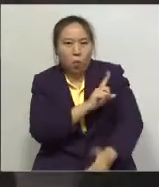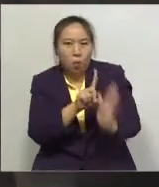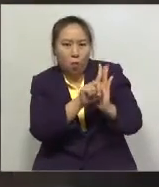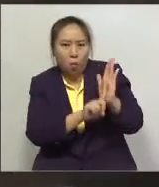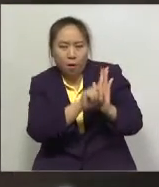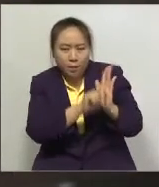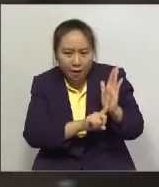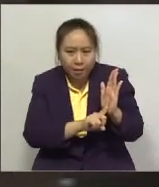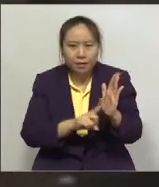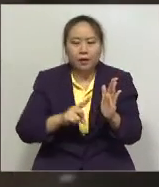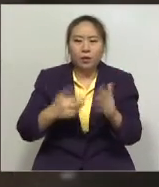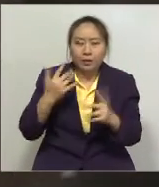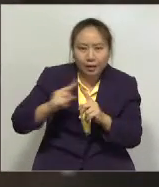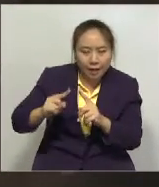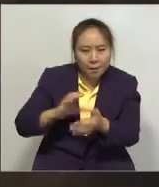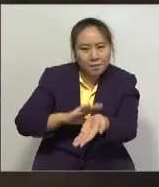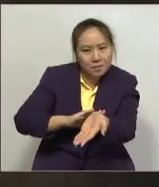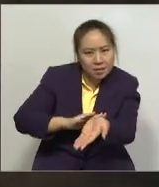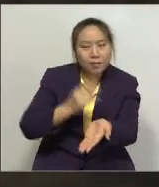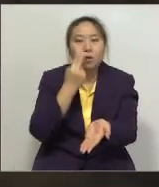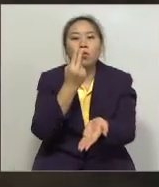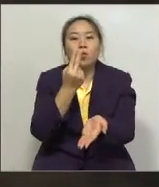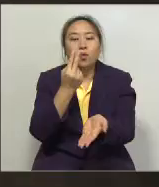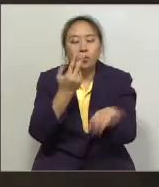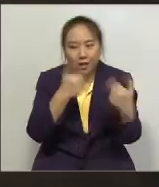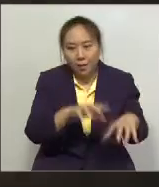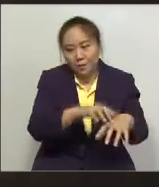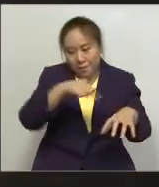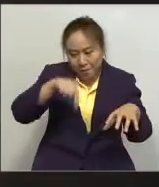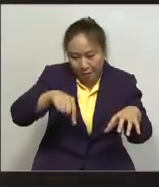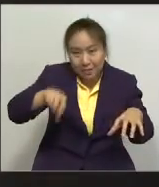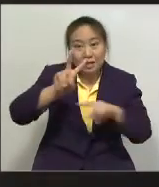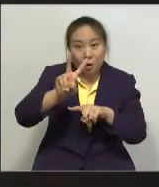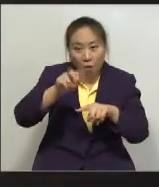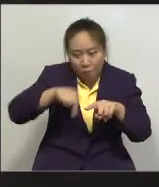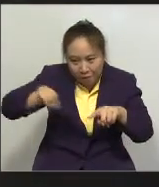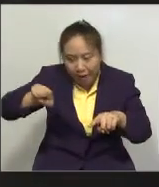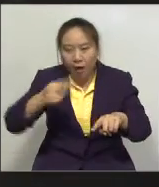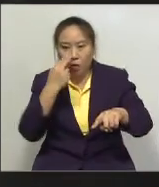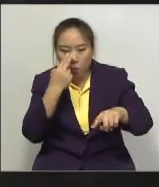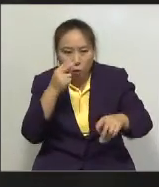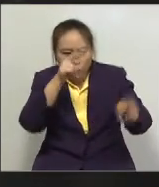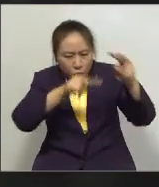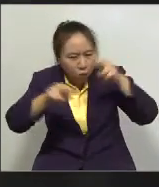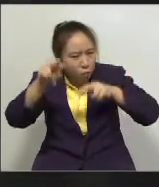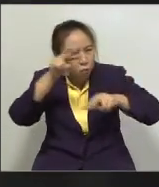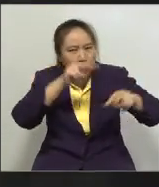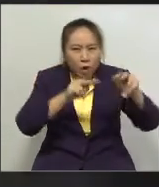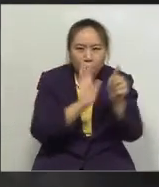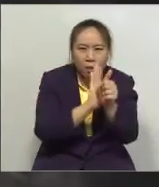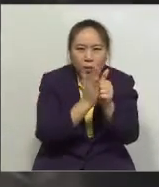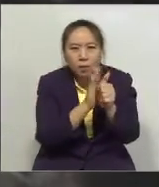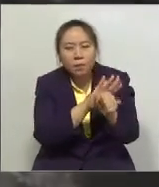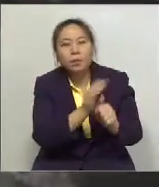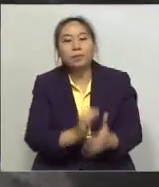ซิเจนเช็คชีพจรพอผ่านโถง2ก็จะเช็คนะคะปากถ้ำก็จะเช็คย้ำว่าดูแลน้องๆเนี่ยเหมือนไข่ในหินเลยค่ะ